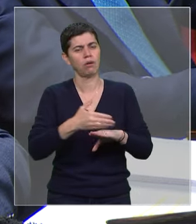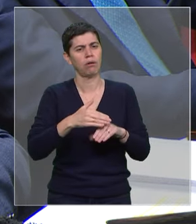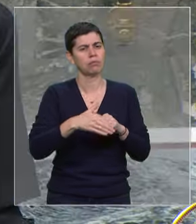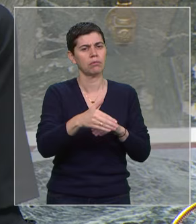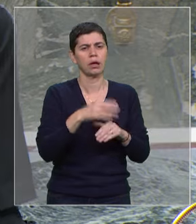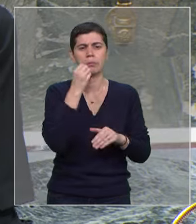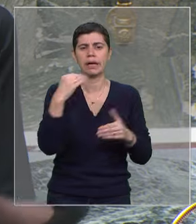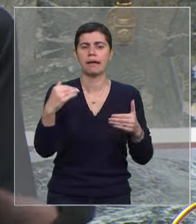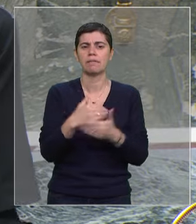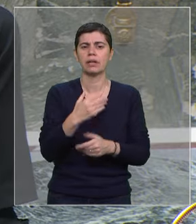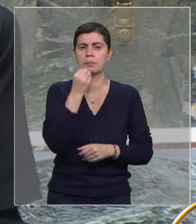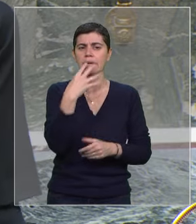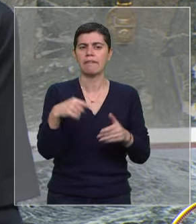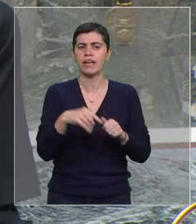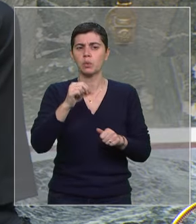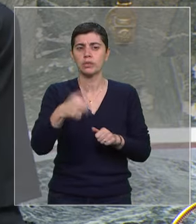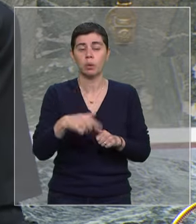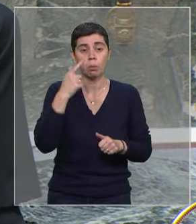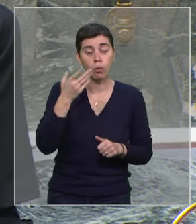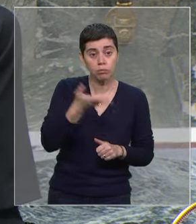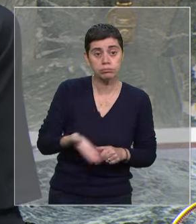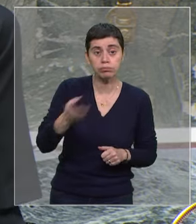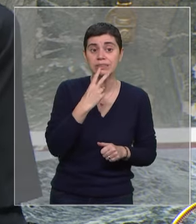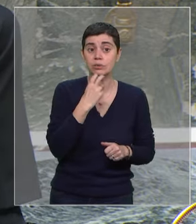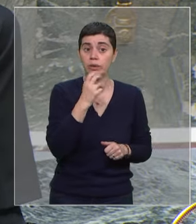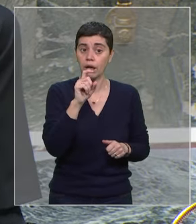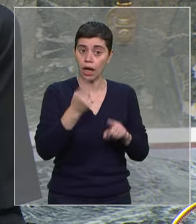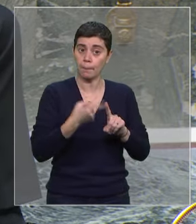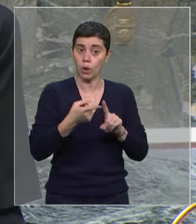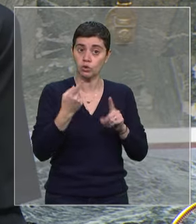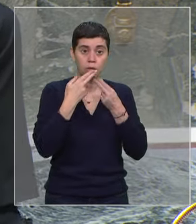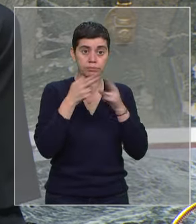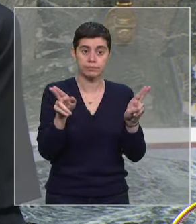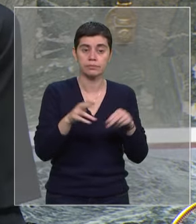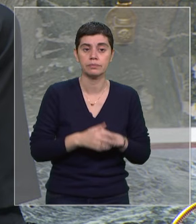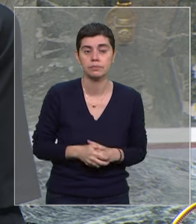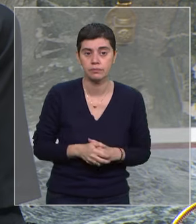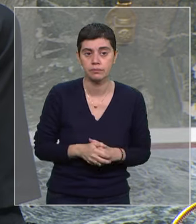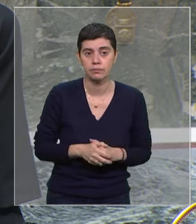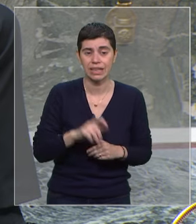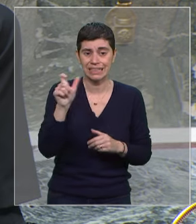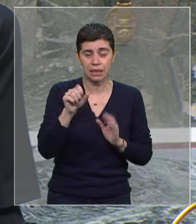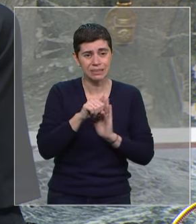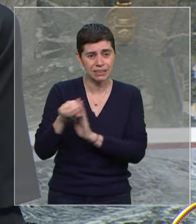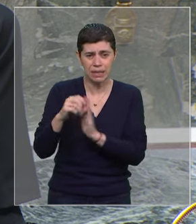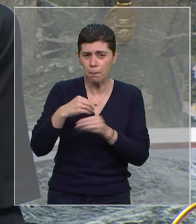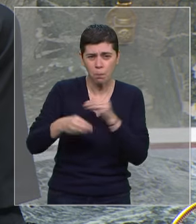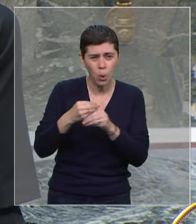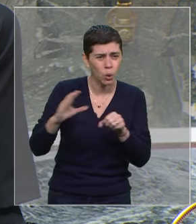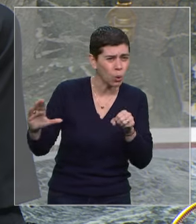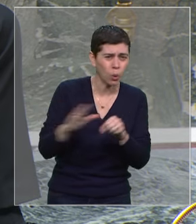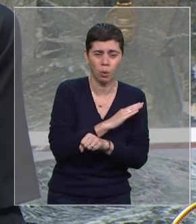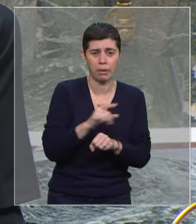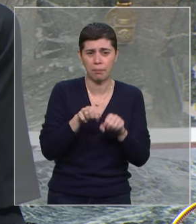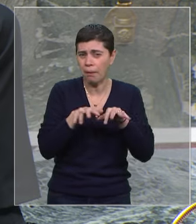n'est taboue pour la sécurité de nos concitoyens. Constatons aussi que la menace islamiste touche partout dans le monde et que ces